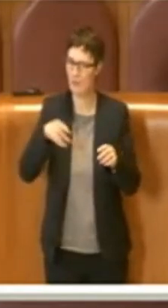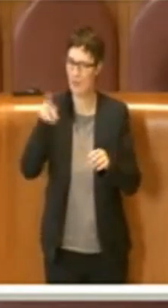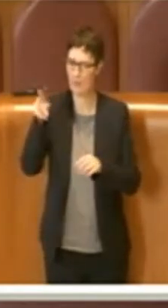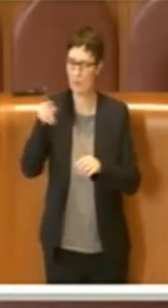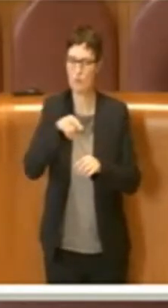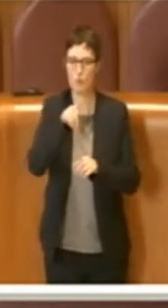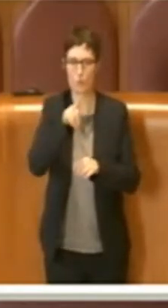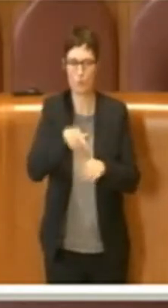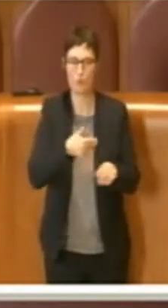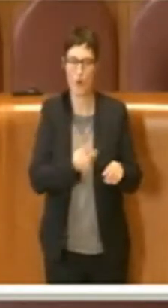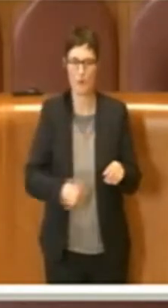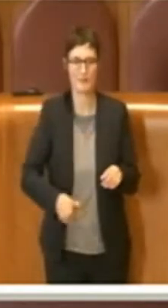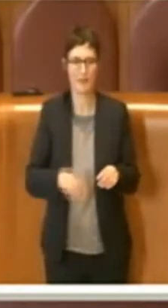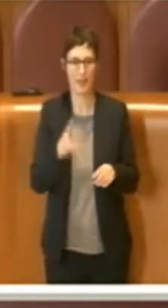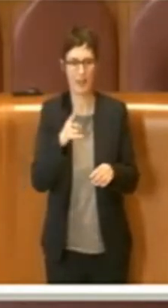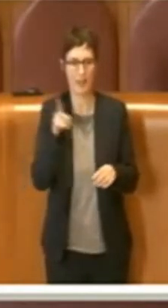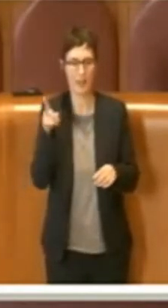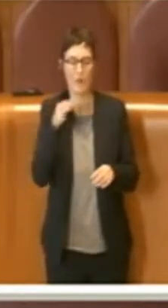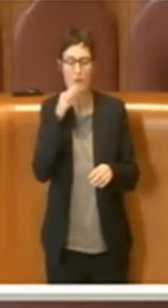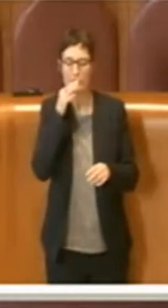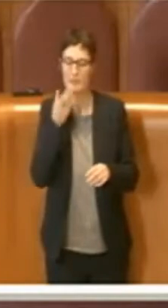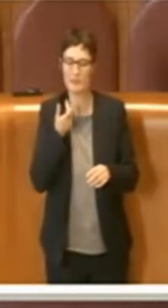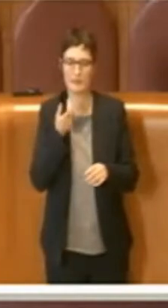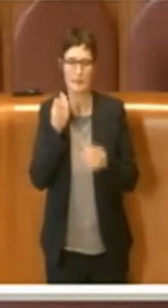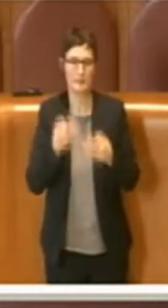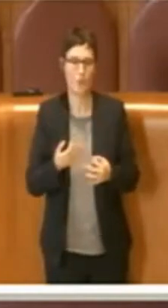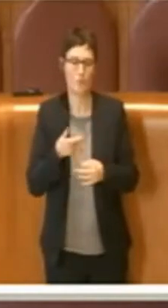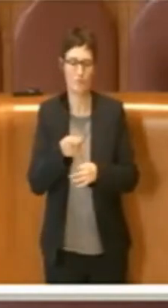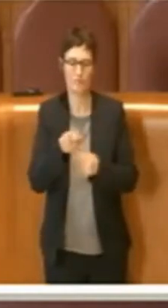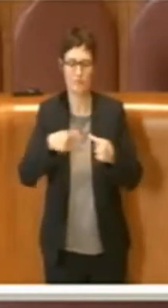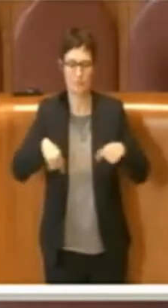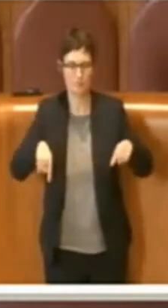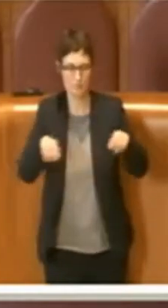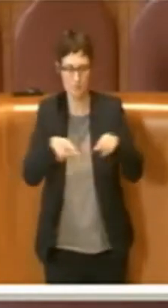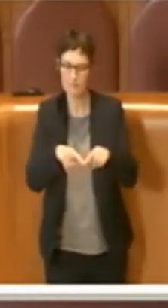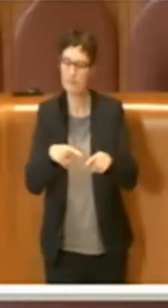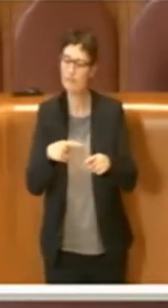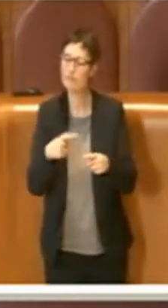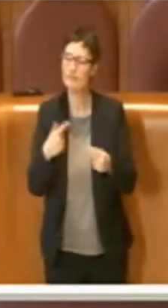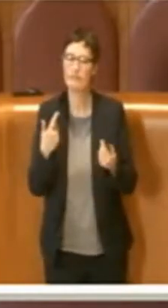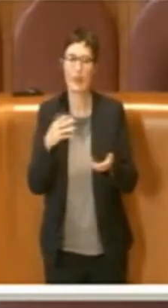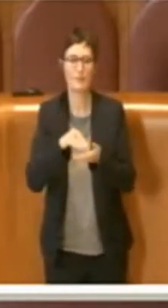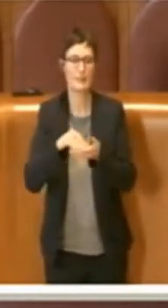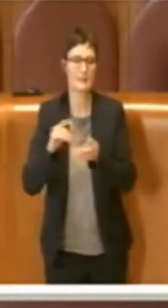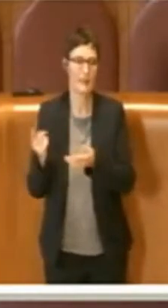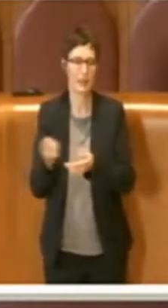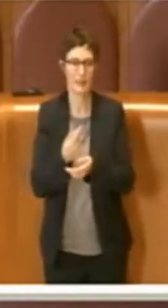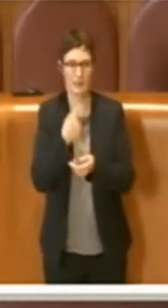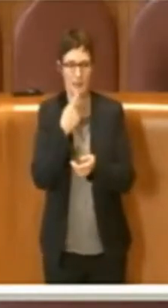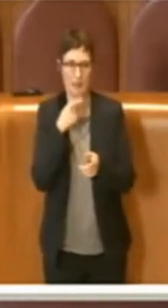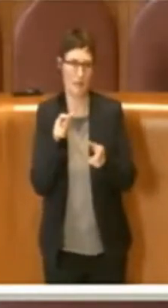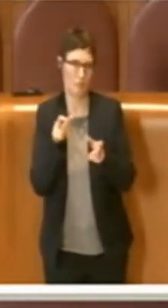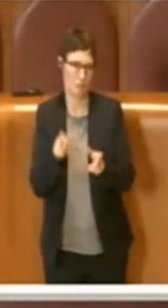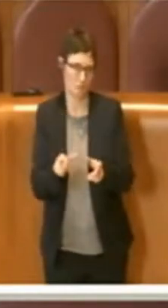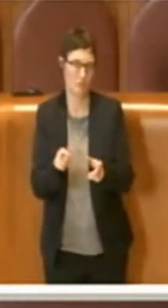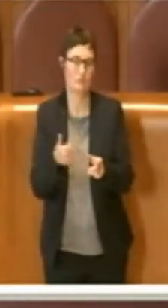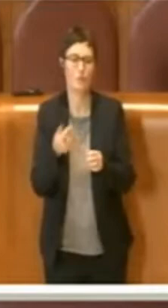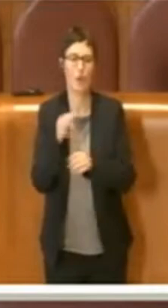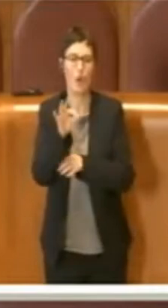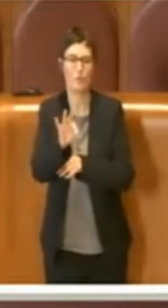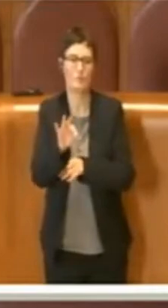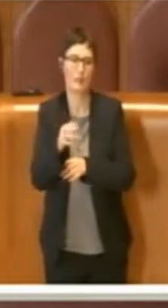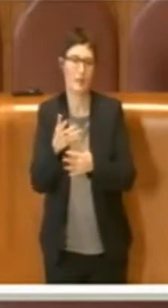riapriamo perciò a breve ci sarà una commissione con tutti gli attori competenti per poter arrivare poi a una conclusione per poter poi